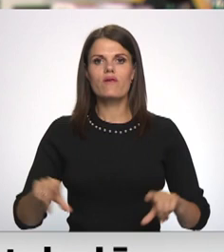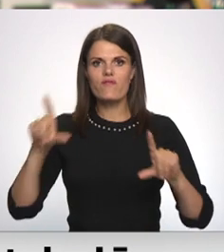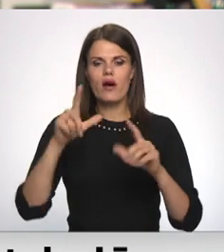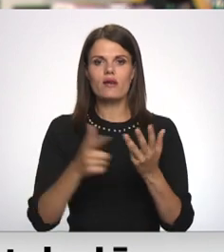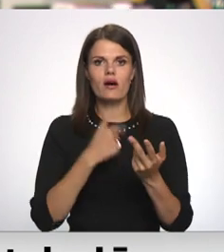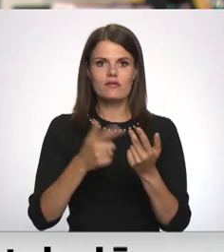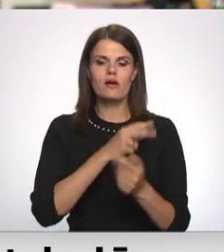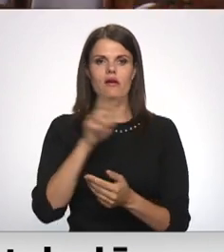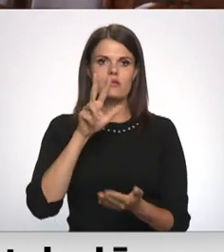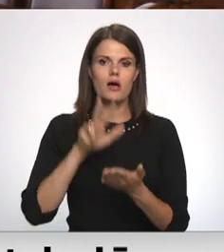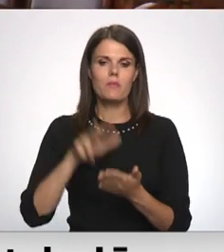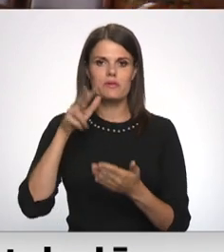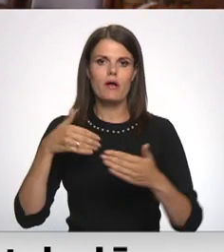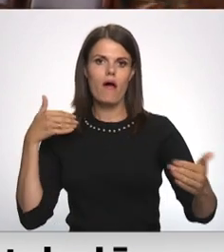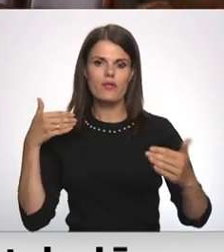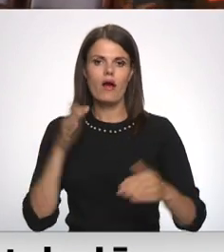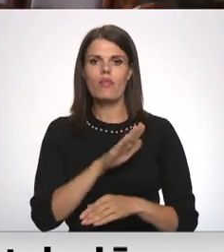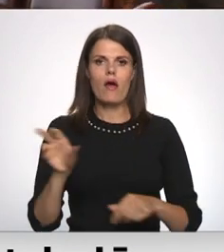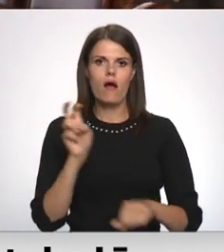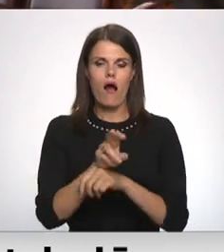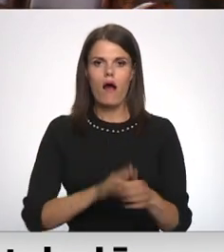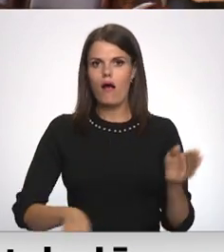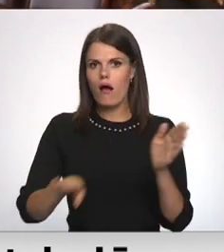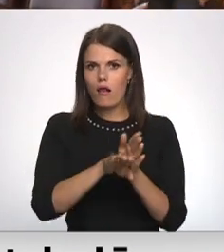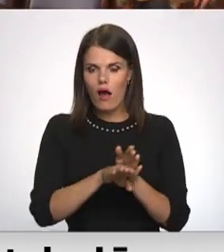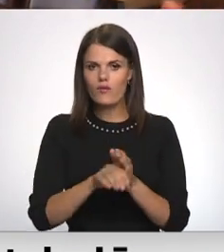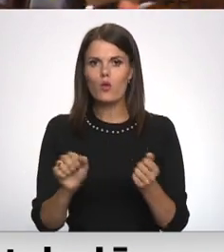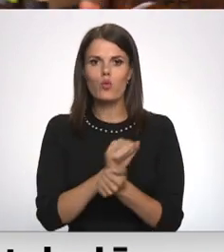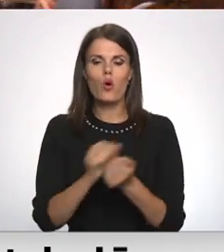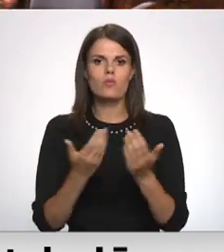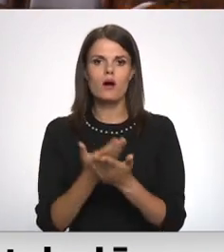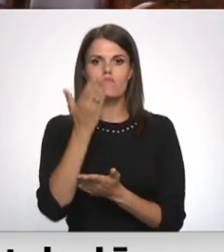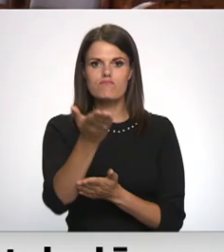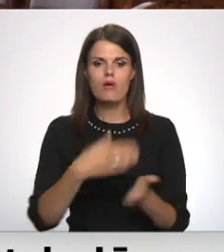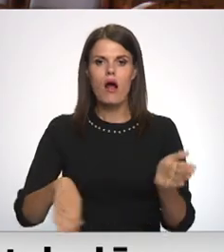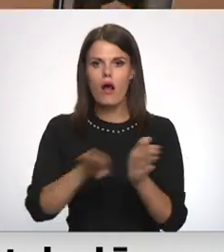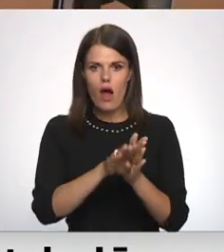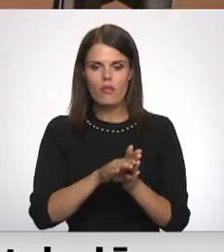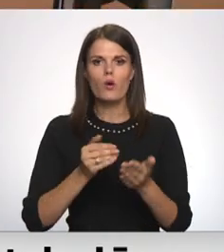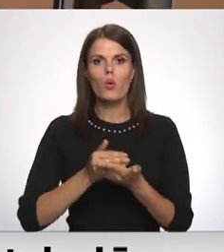nevis ierodoties klātienē. Dokumentu iesniegšana klātienē turpināsies līdz 18. jūlijam.